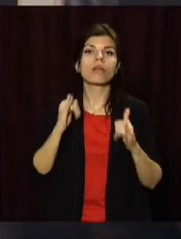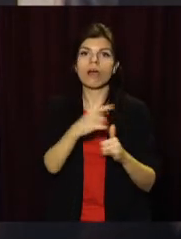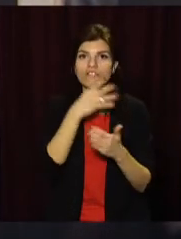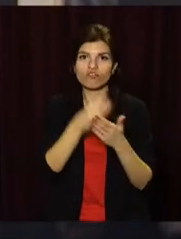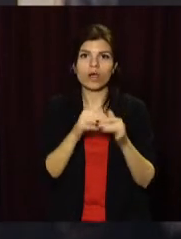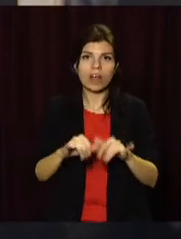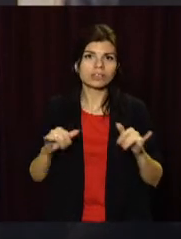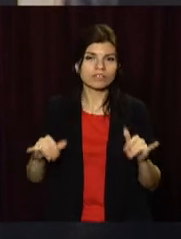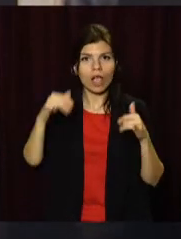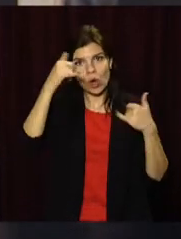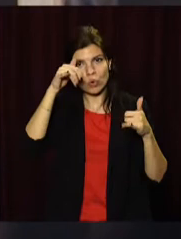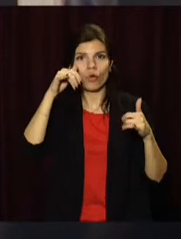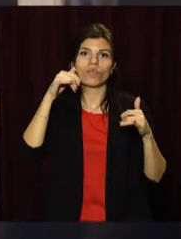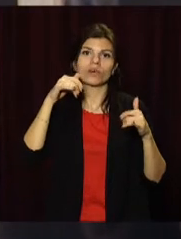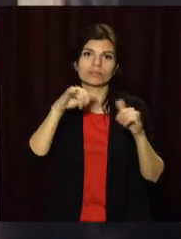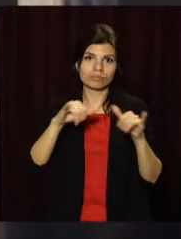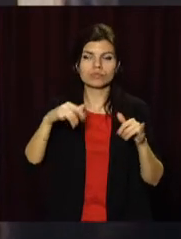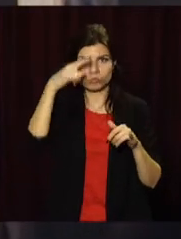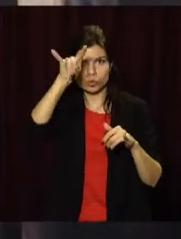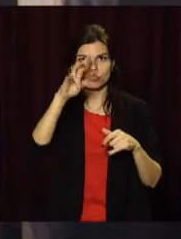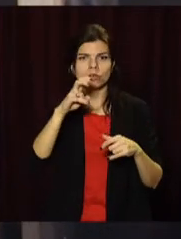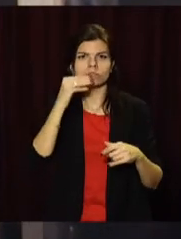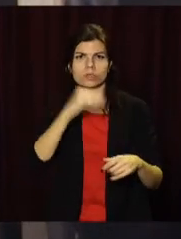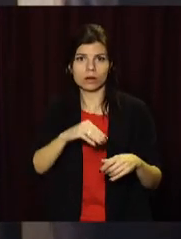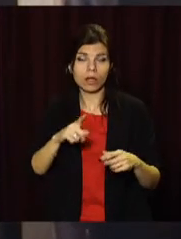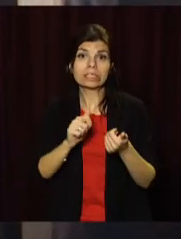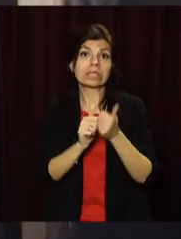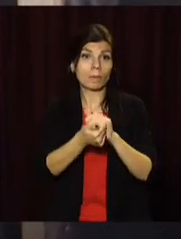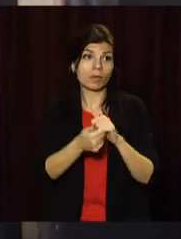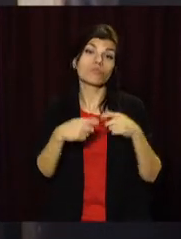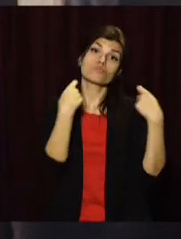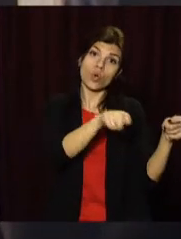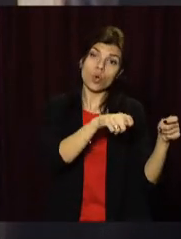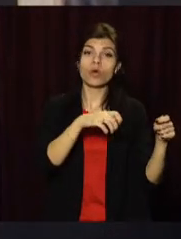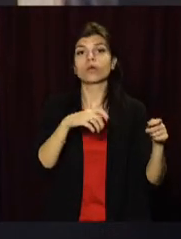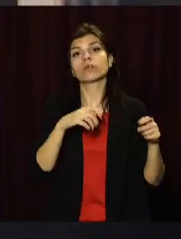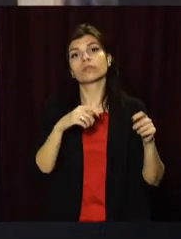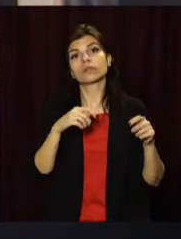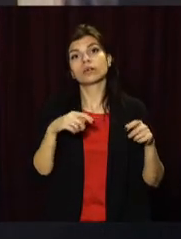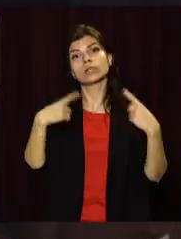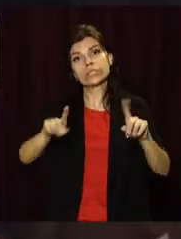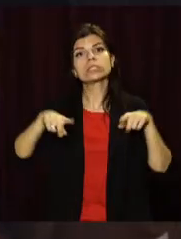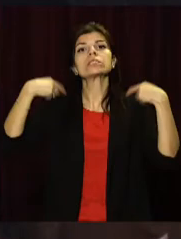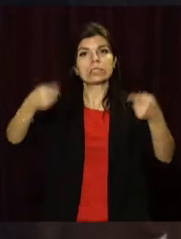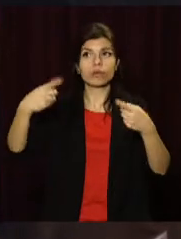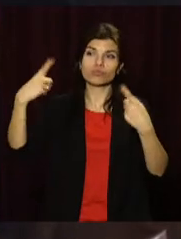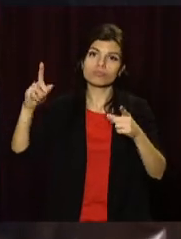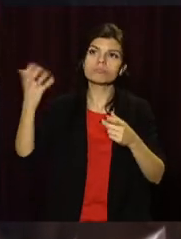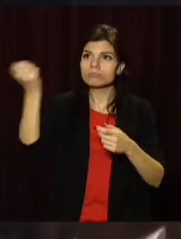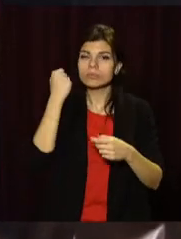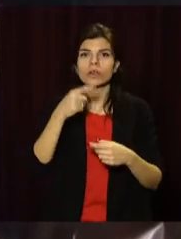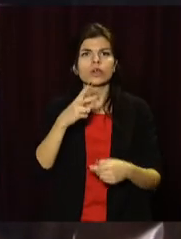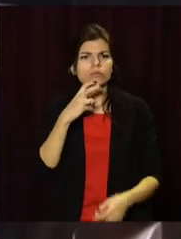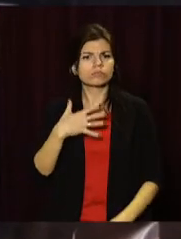розведення з породами. Тобто йому буде на заміну вирощено, так сказати, наступний бичок. Врівноважений та